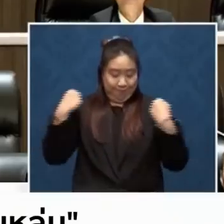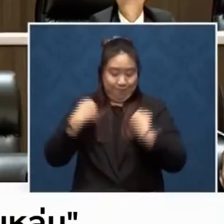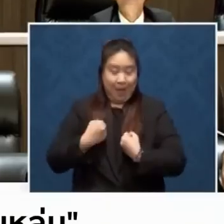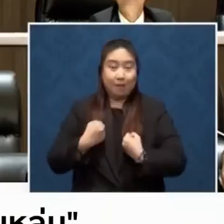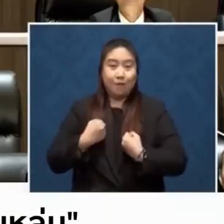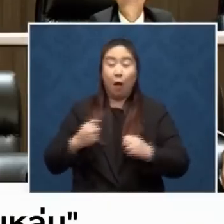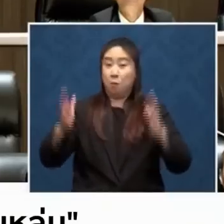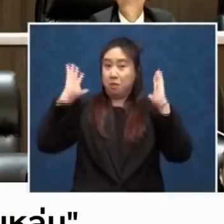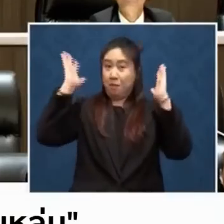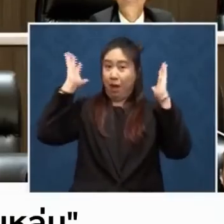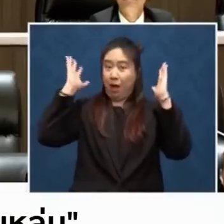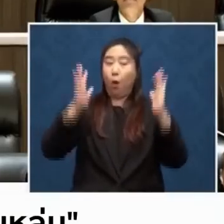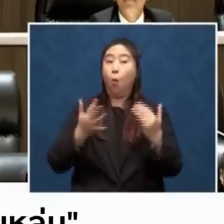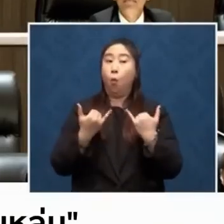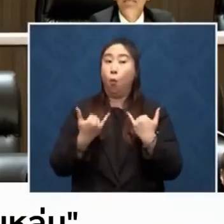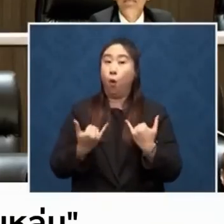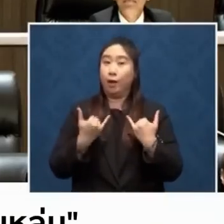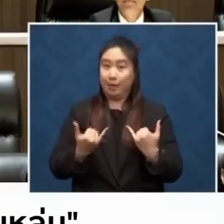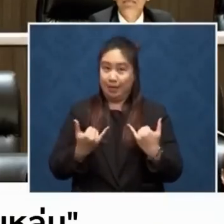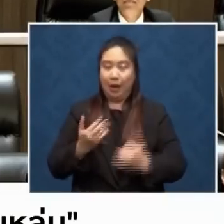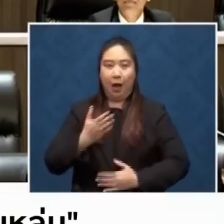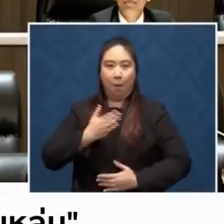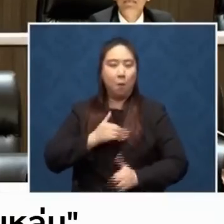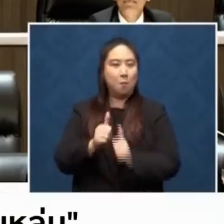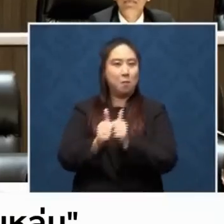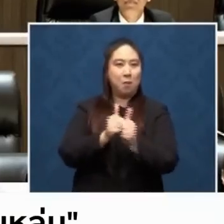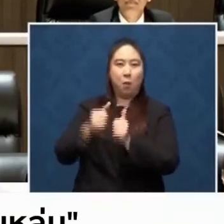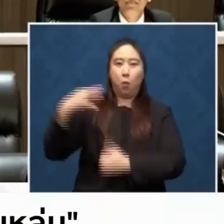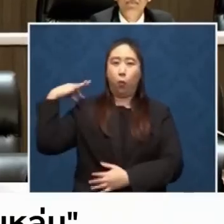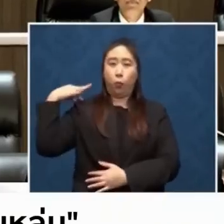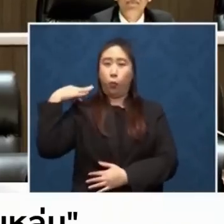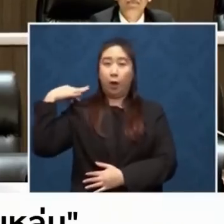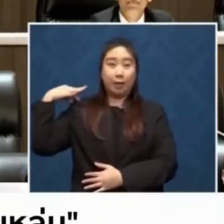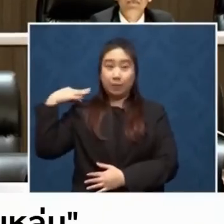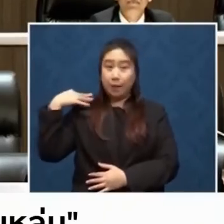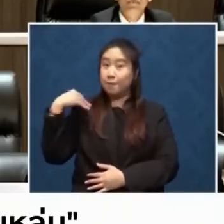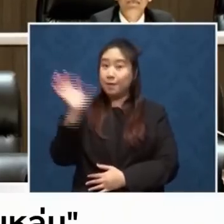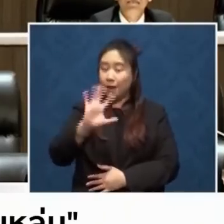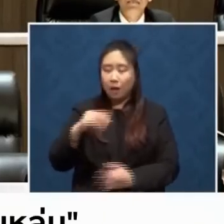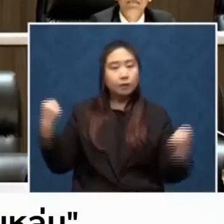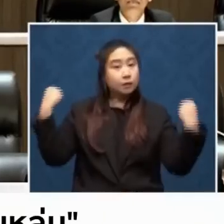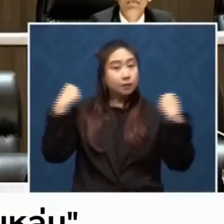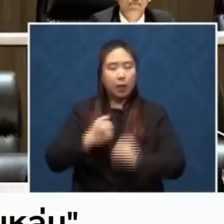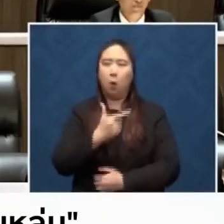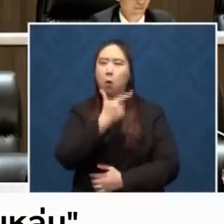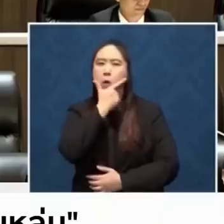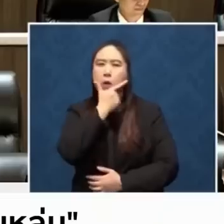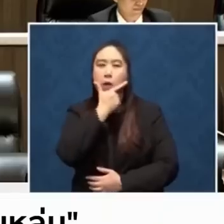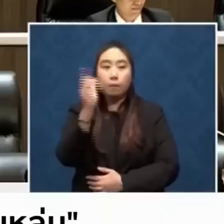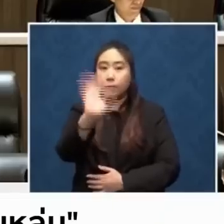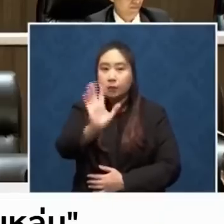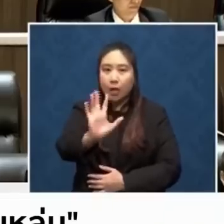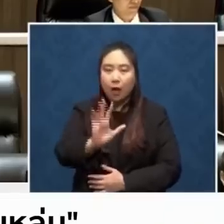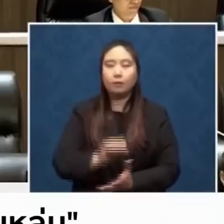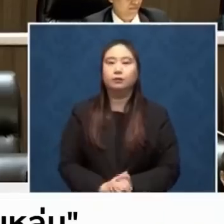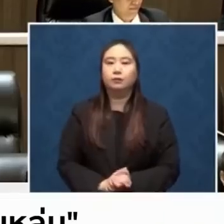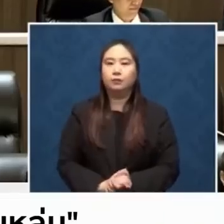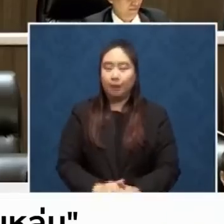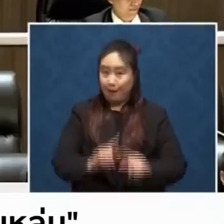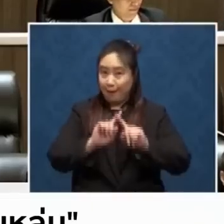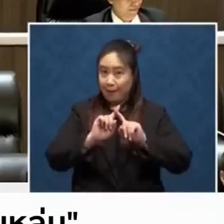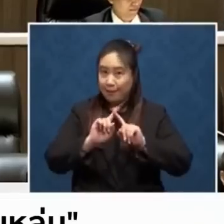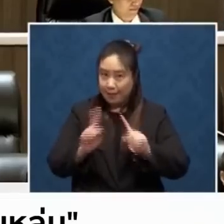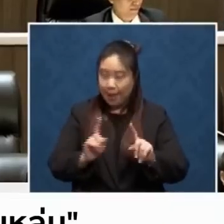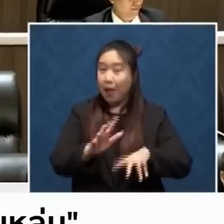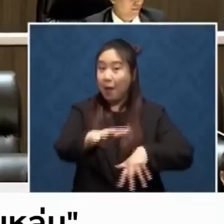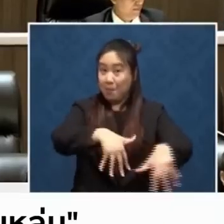ก้กฎหมายให้ได้รับความเป็นธรรมรวมไปถึงสวัสดิการที่เหมาะสมค่ะก็หวังว่านายกและรัฐมนตรีจะมีคำตอบให้กับทุกประเด็นอย่